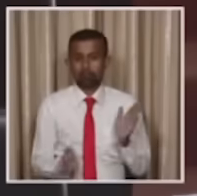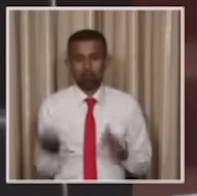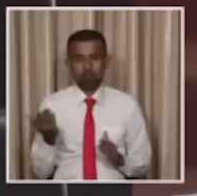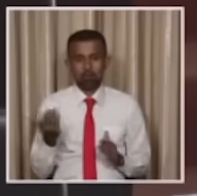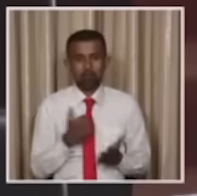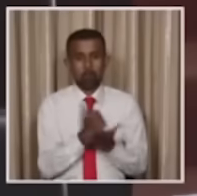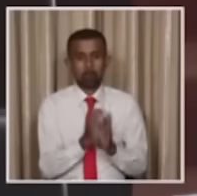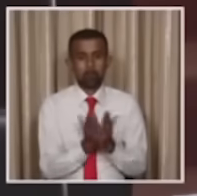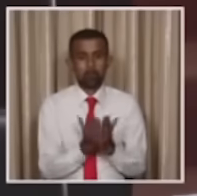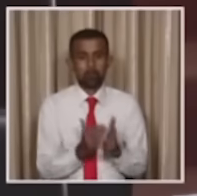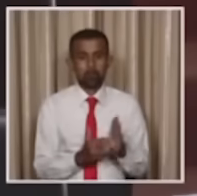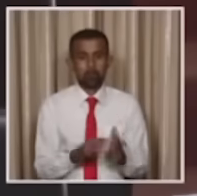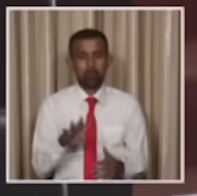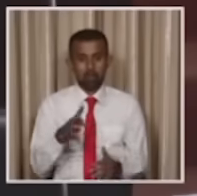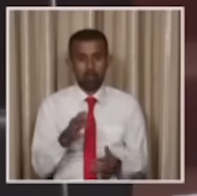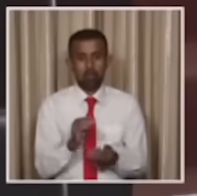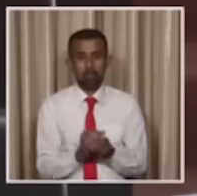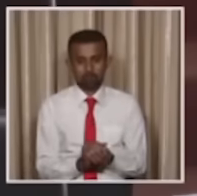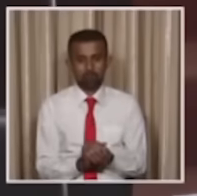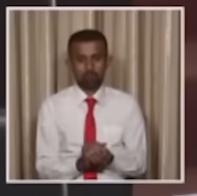අපේ බැංකුව ගිරිගල මිලියන 400ක් තිබුණා.